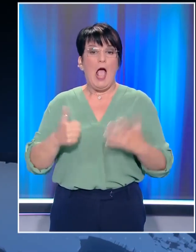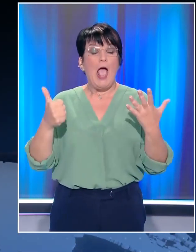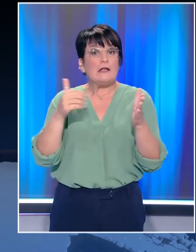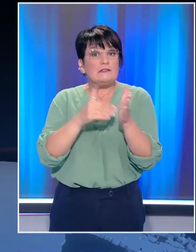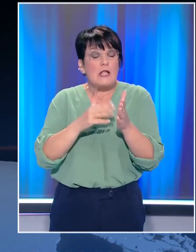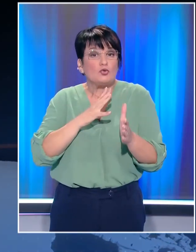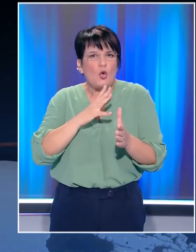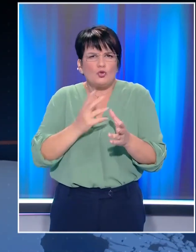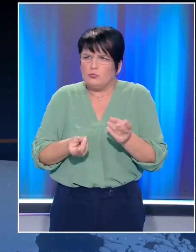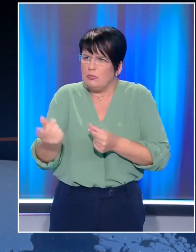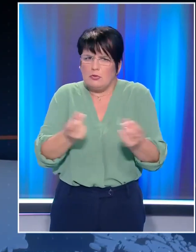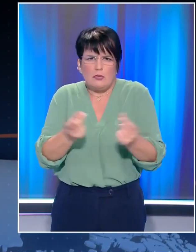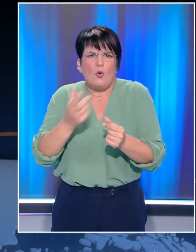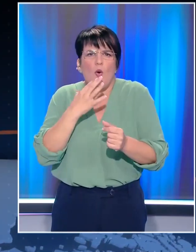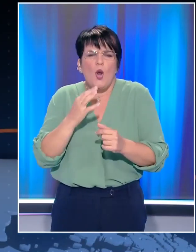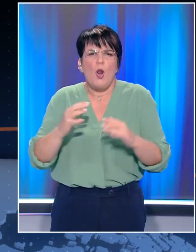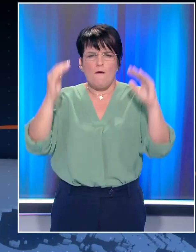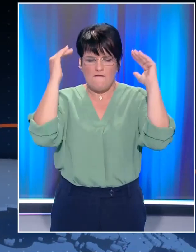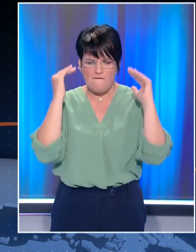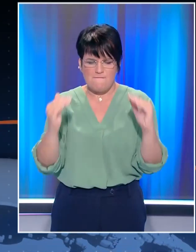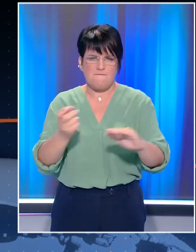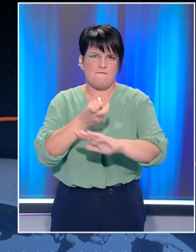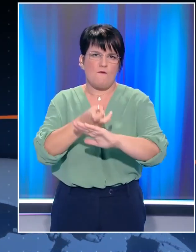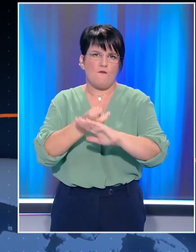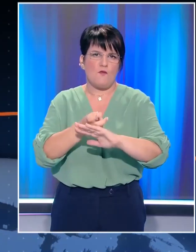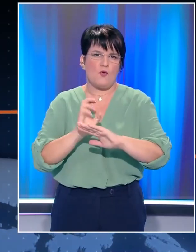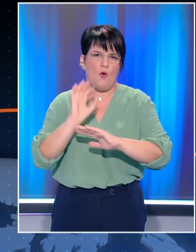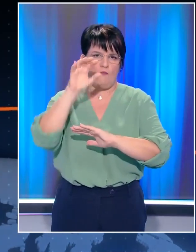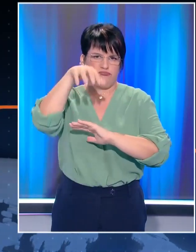τους, καθώς το ηφαίστειο εξακολουθεί να εκτοξεύει λάβα.